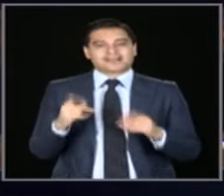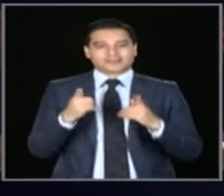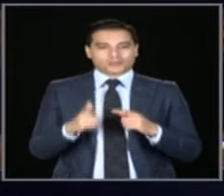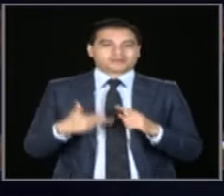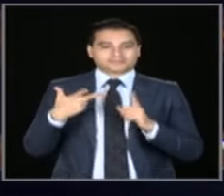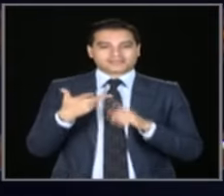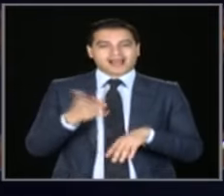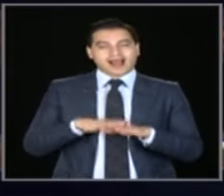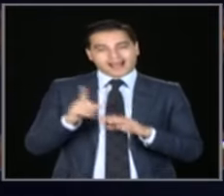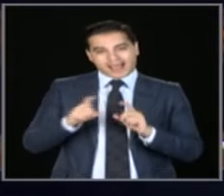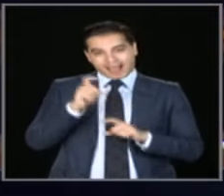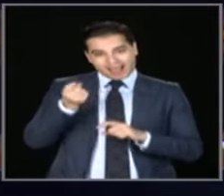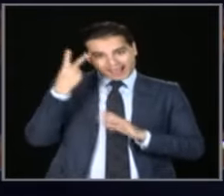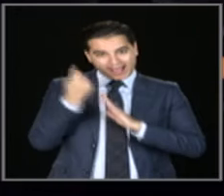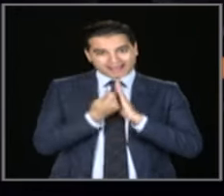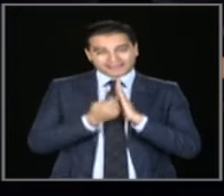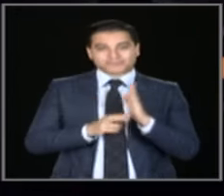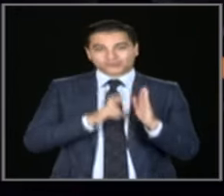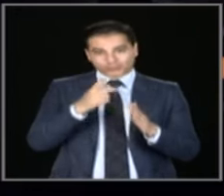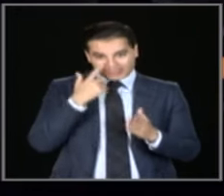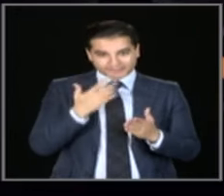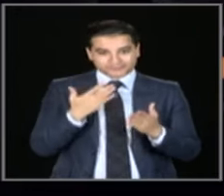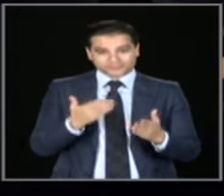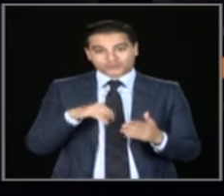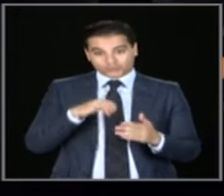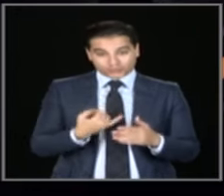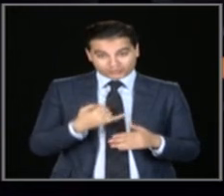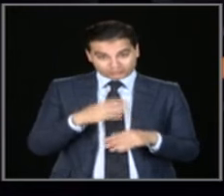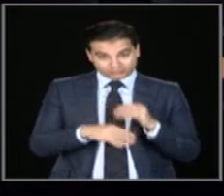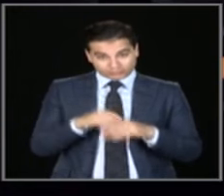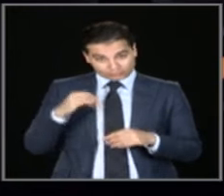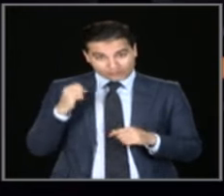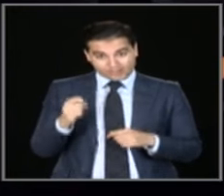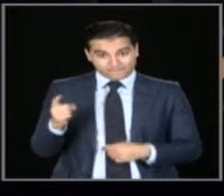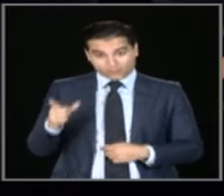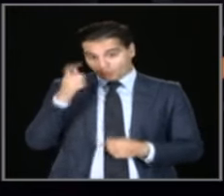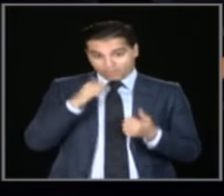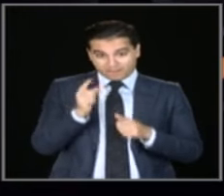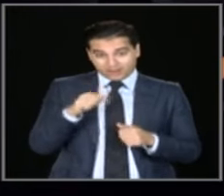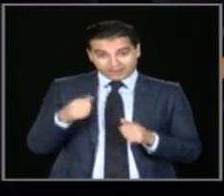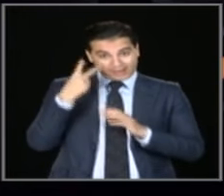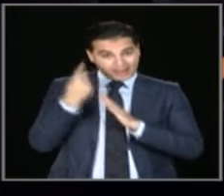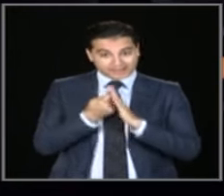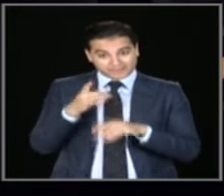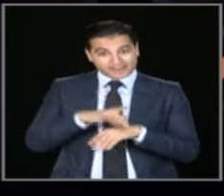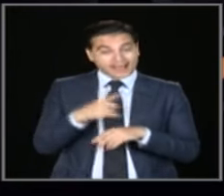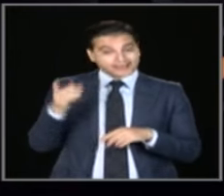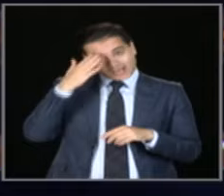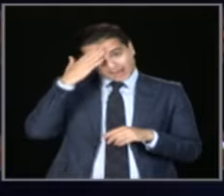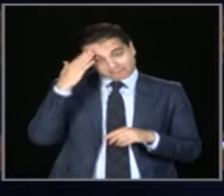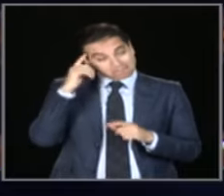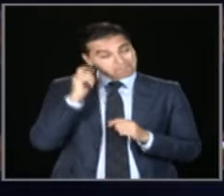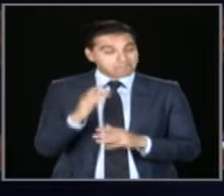دلوقتي عندنا سؤالين في الادب، اول سؤال الصحبجيه تاخدوا جوكر. مش في العلوم؟ لا مش في يا دكاتره.